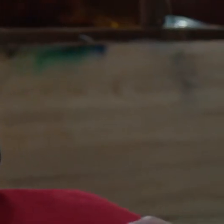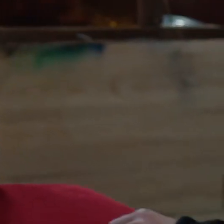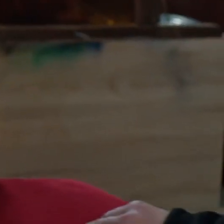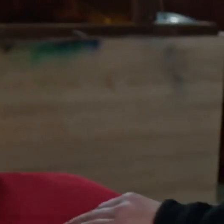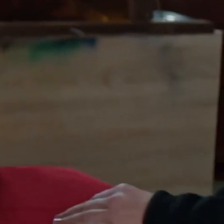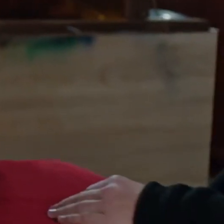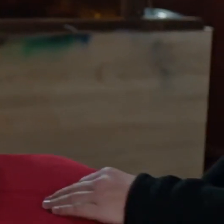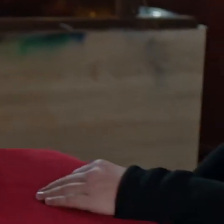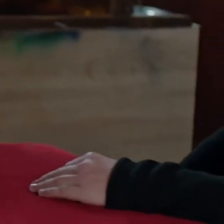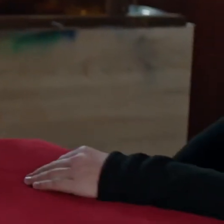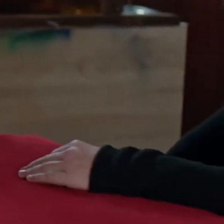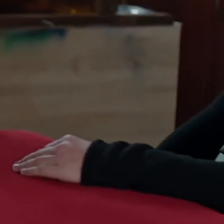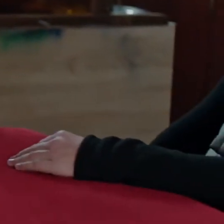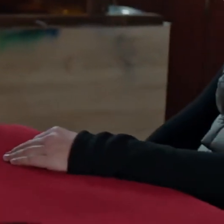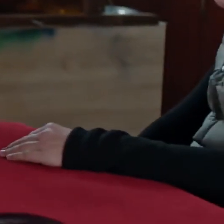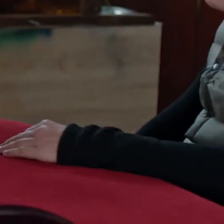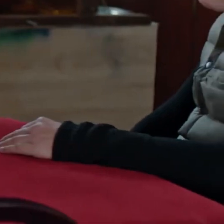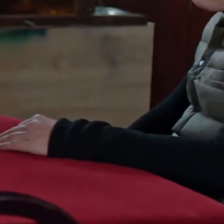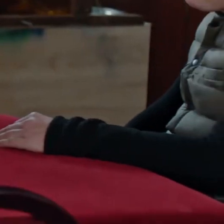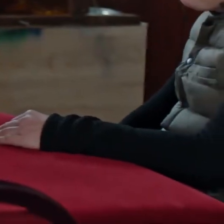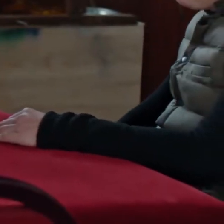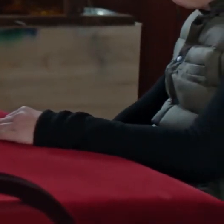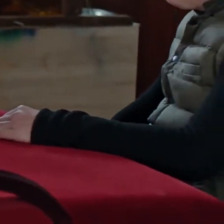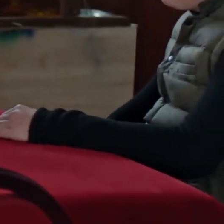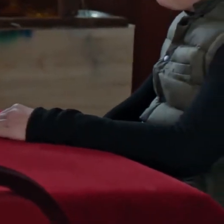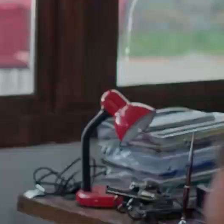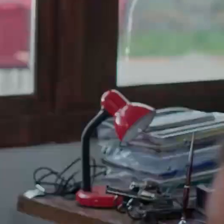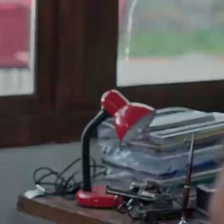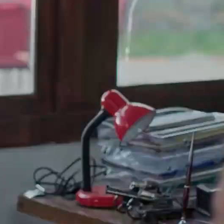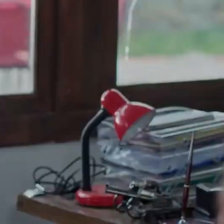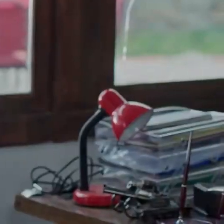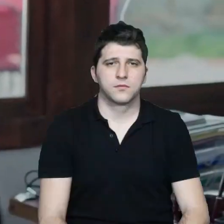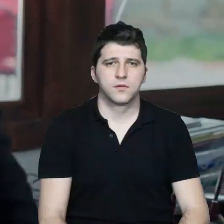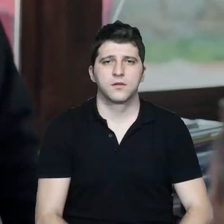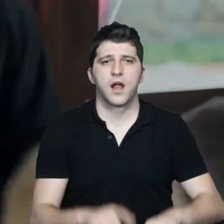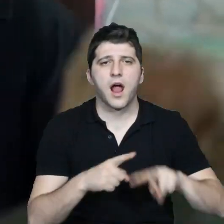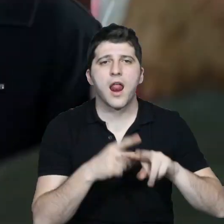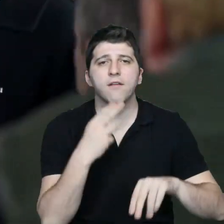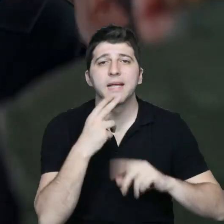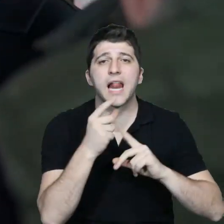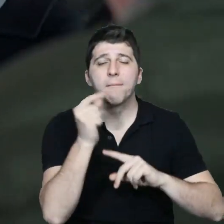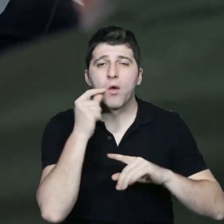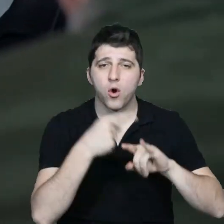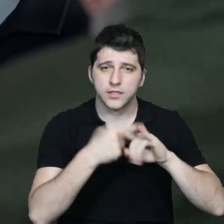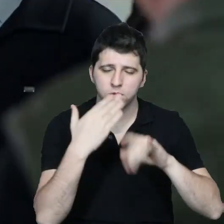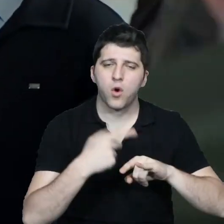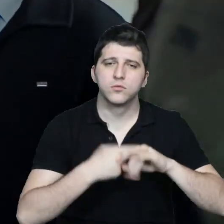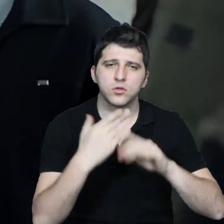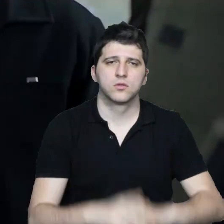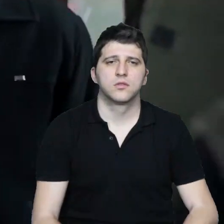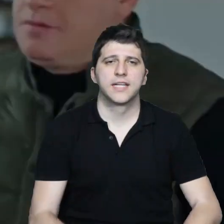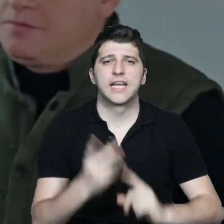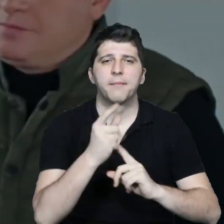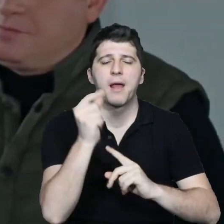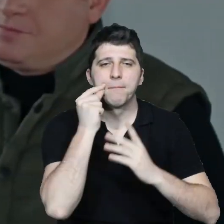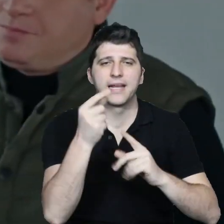İbrahim'le Alev kahvede bekliyor. İkisinin de önünde birer bardak çay. Alev Hanım. İlhami Bey hoş geldiniz. Hoş bulduk.